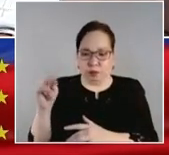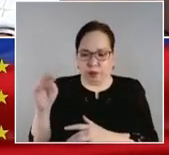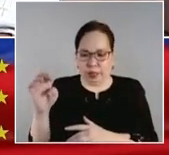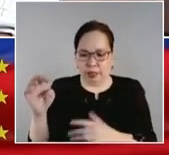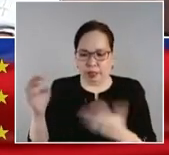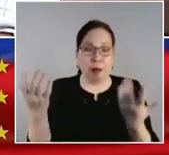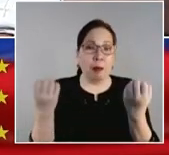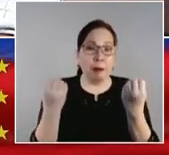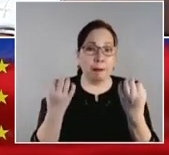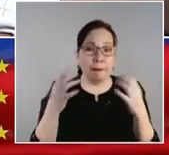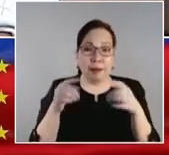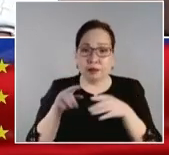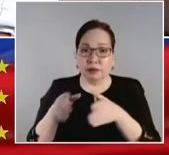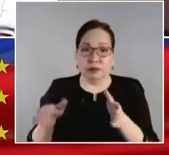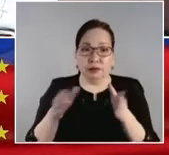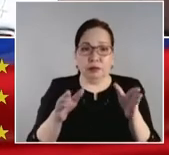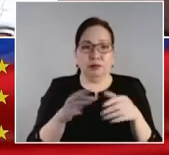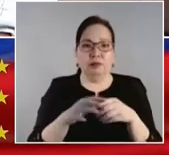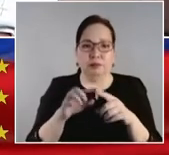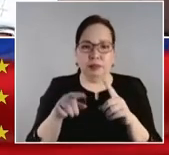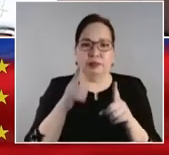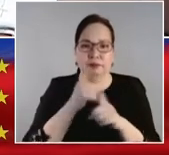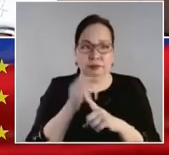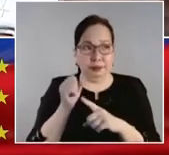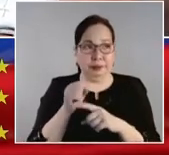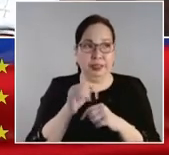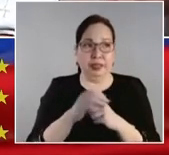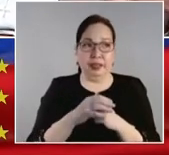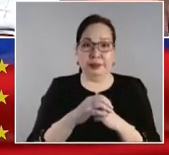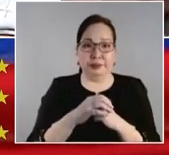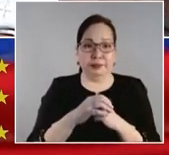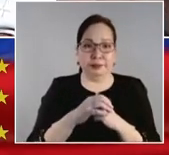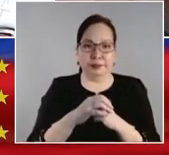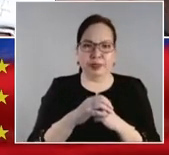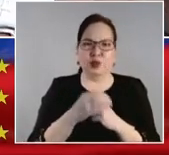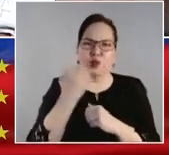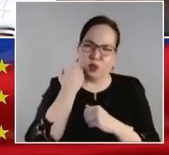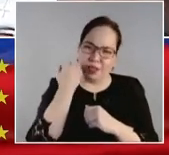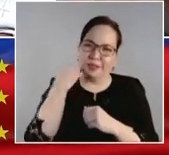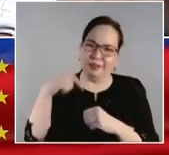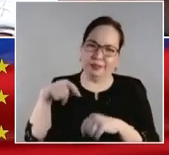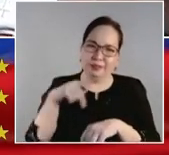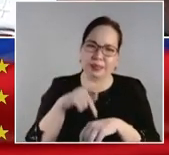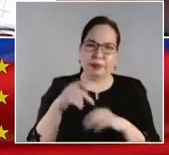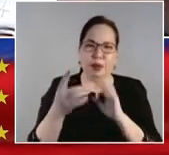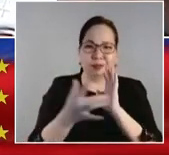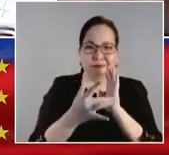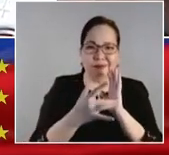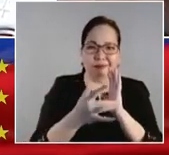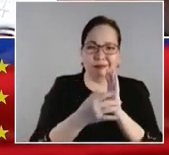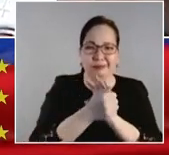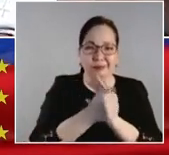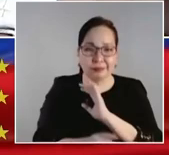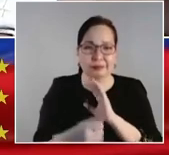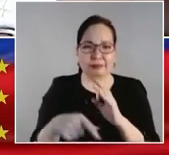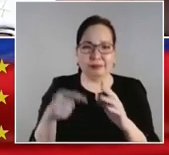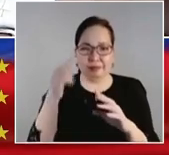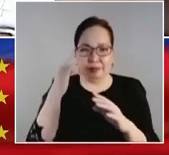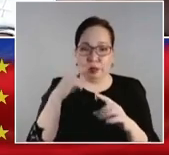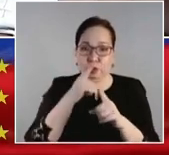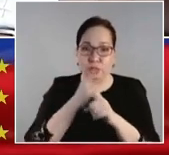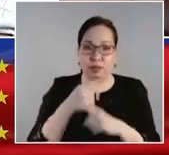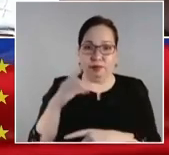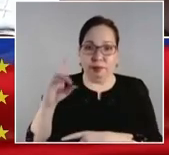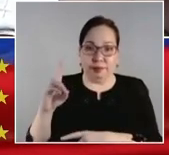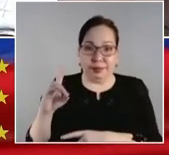lang parang medyo deficient tayo when it comes to IT expertise. Doon nga po sa DICT, balita